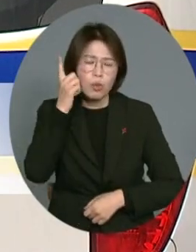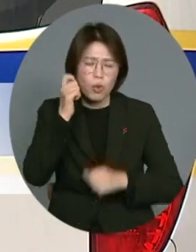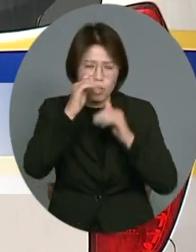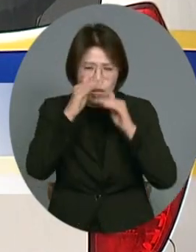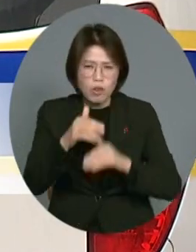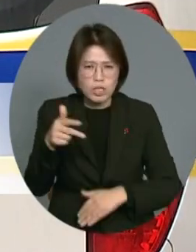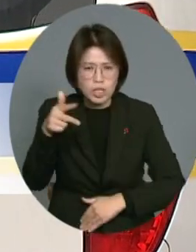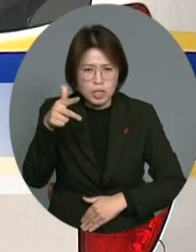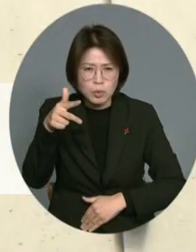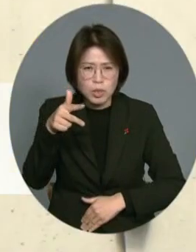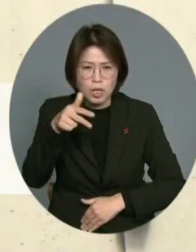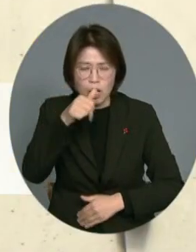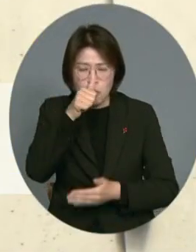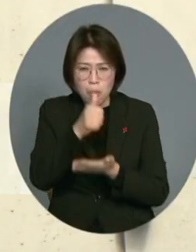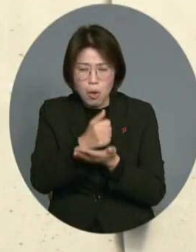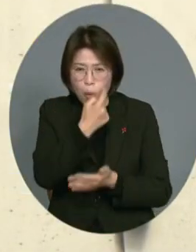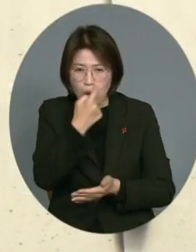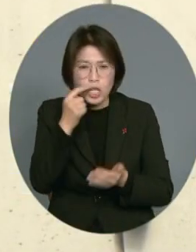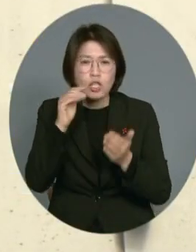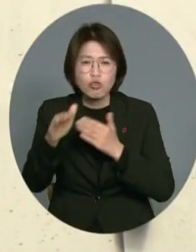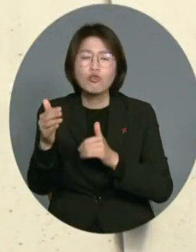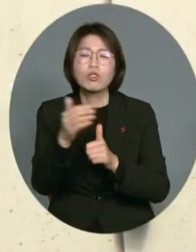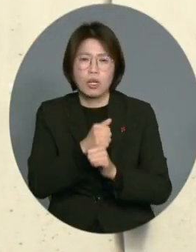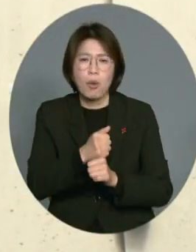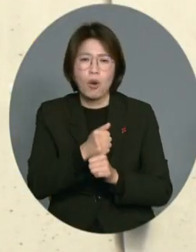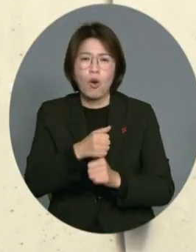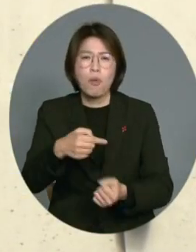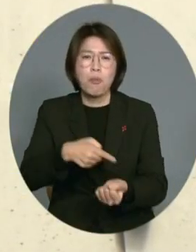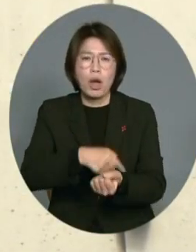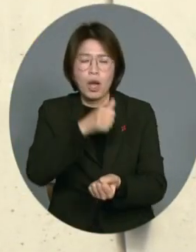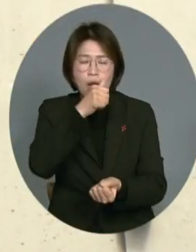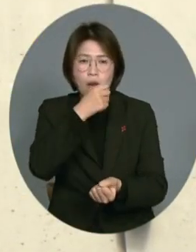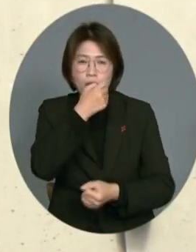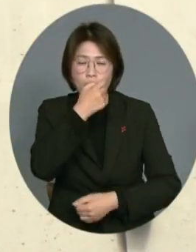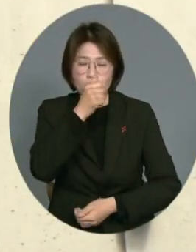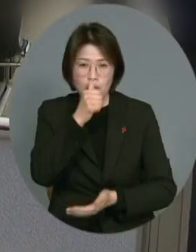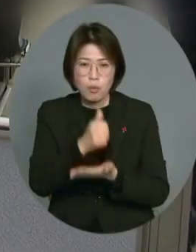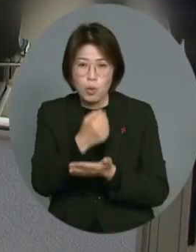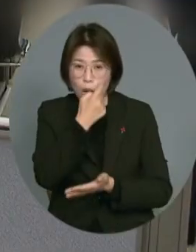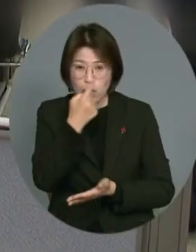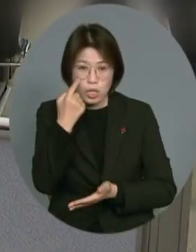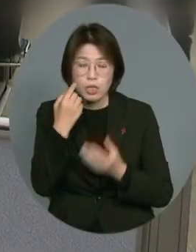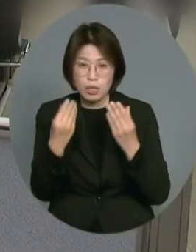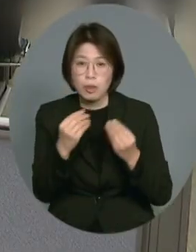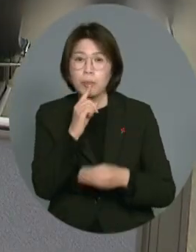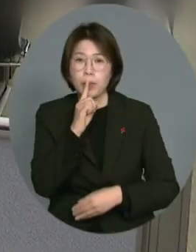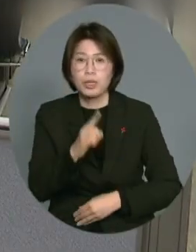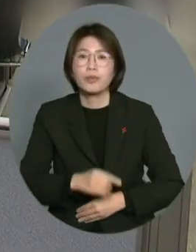통해 마약 사범을 체포했고 마약 혐의도 충분히 소명했다고 밝혔습니다.